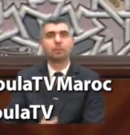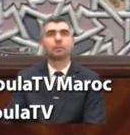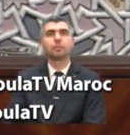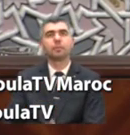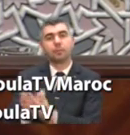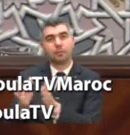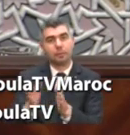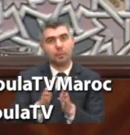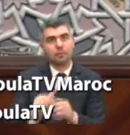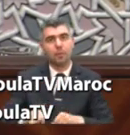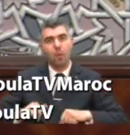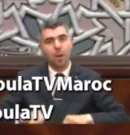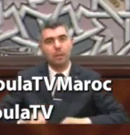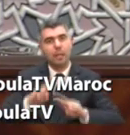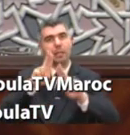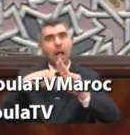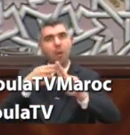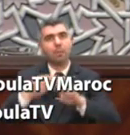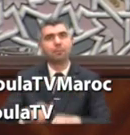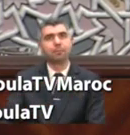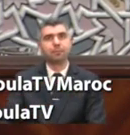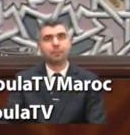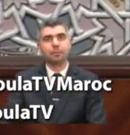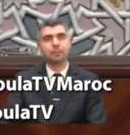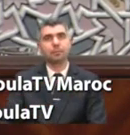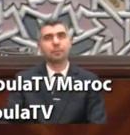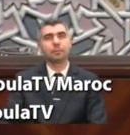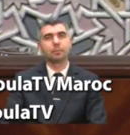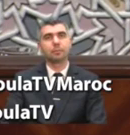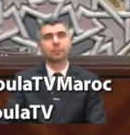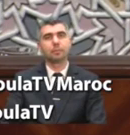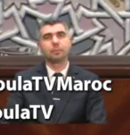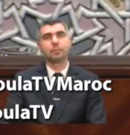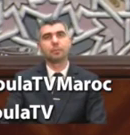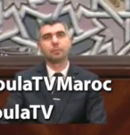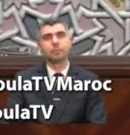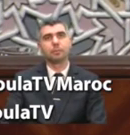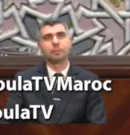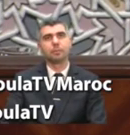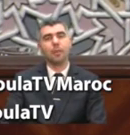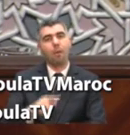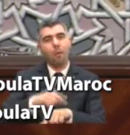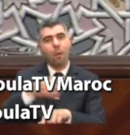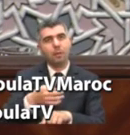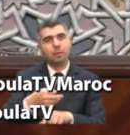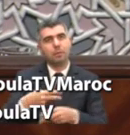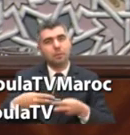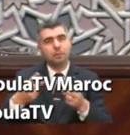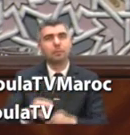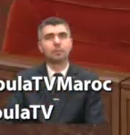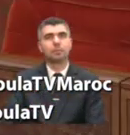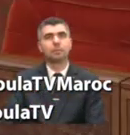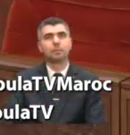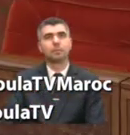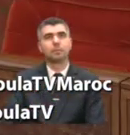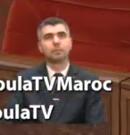كلمة السيد الوزير للرد فيما تبقى من الوقت. فيه واحد قريب واحد